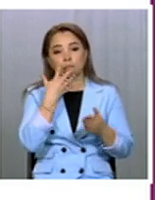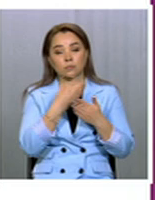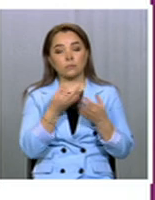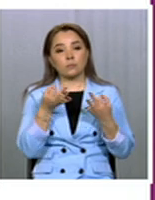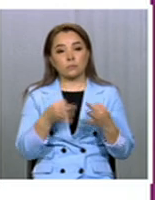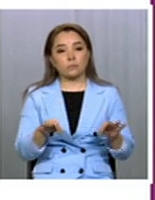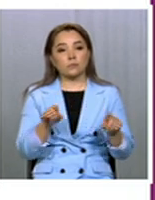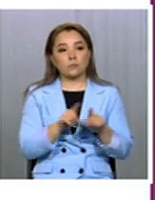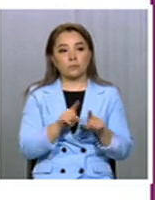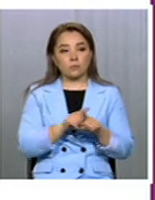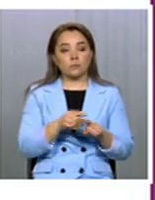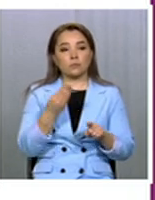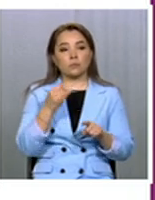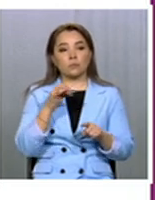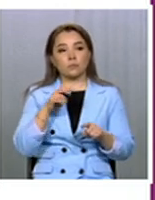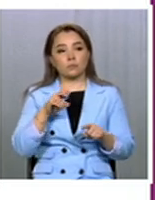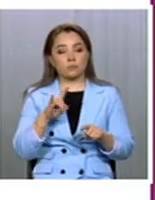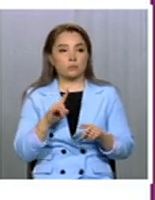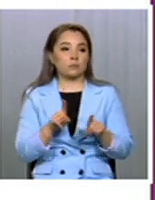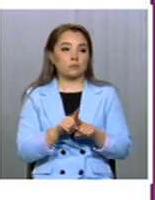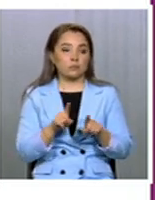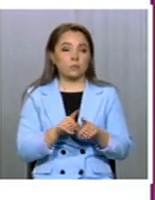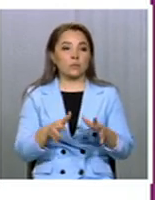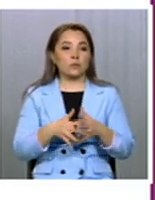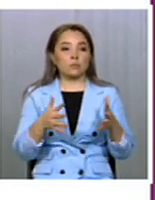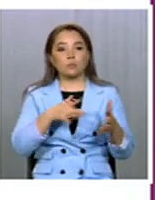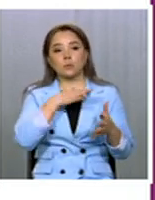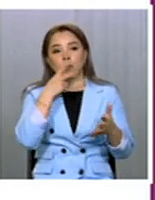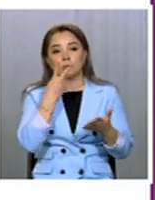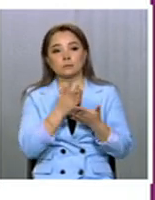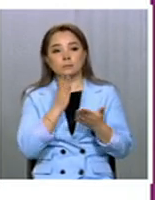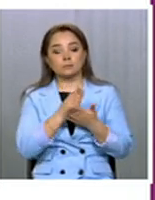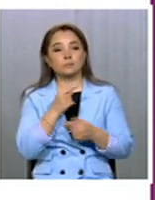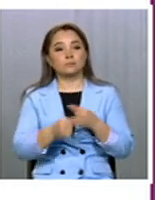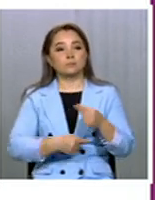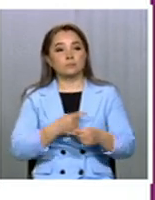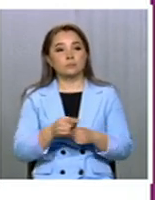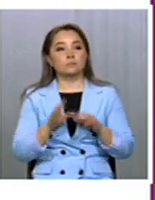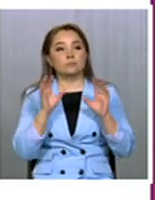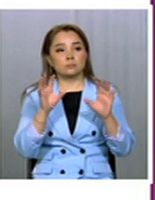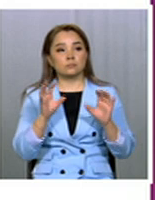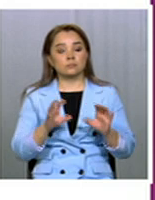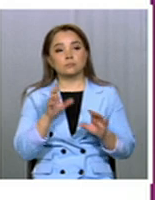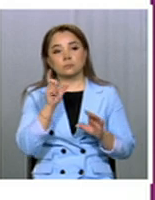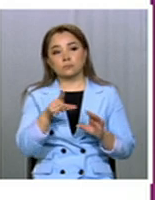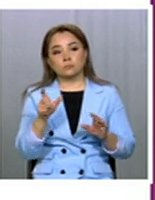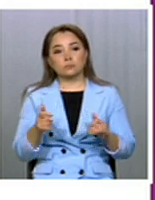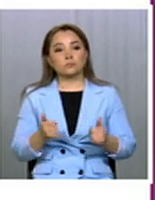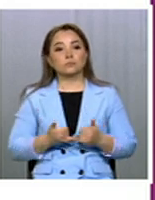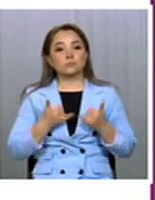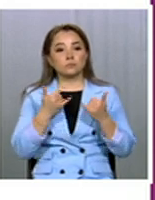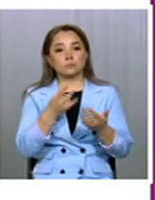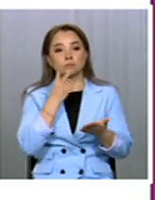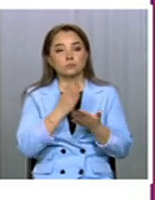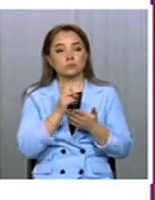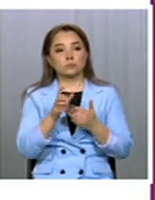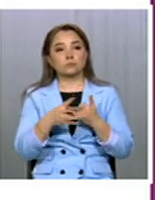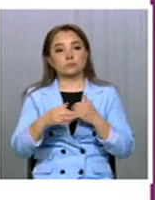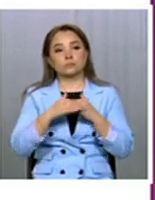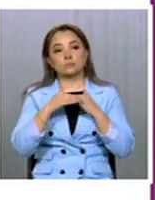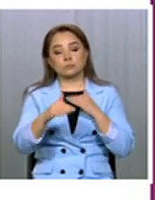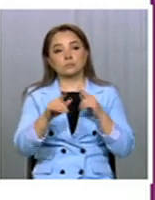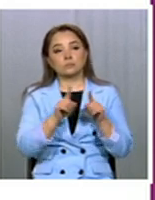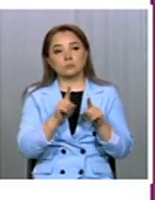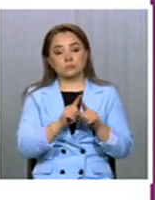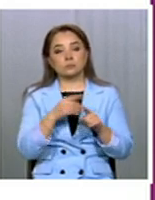еркіндігі, шұрайлы жайлымдардың мол болуы, дәулетті адамдарды құрмет тұту, дала халқының